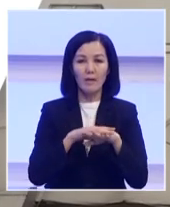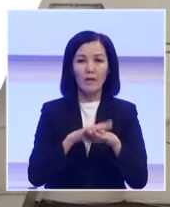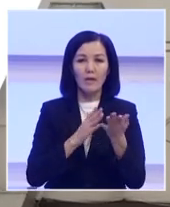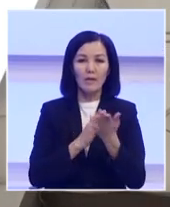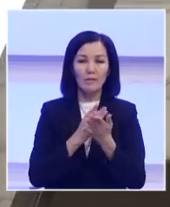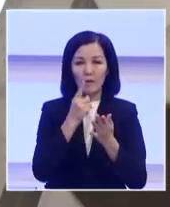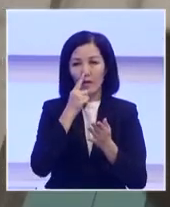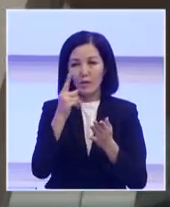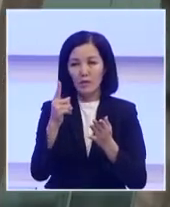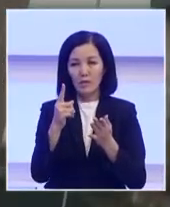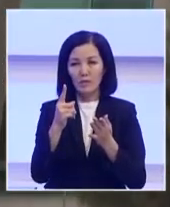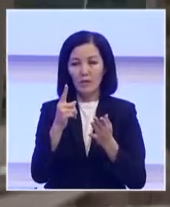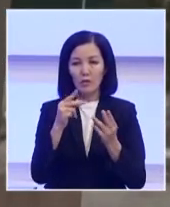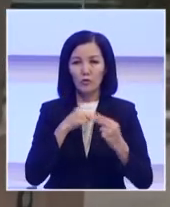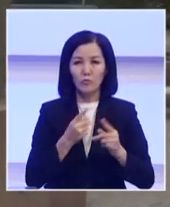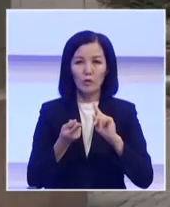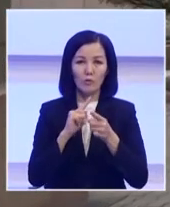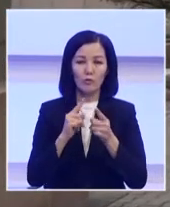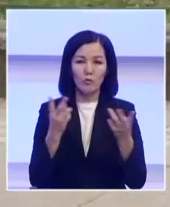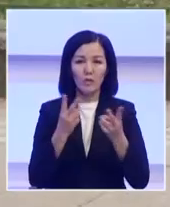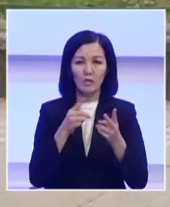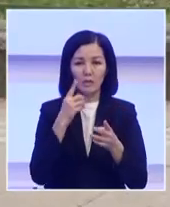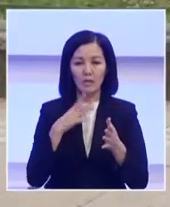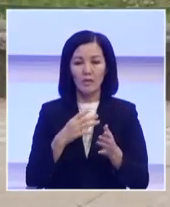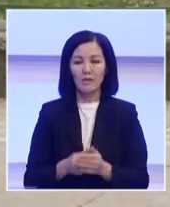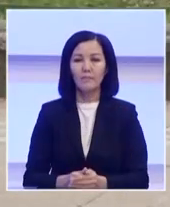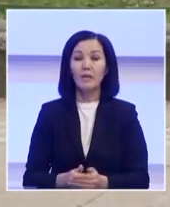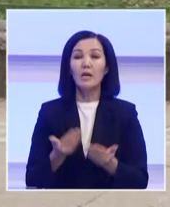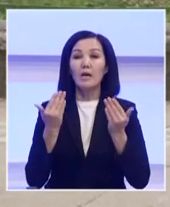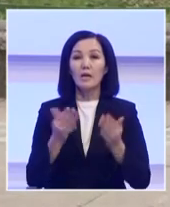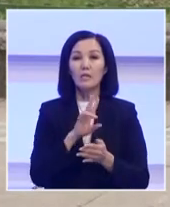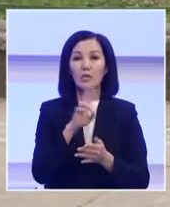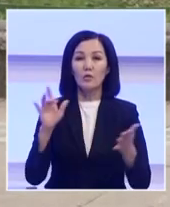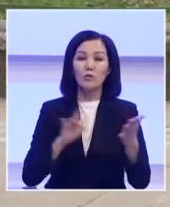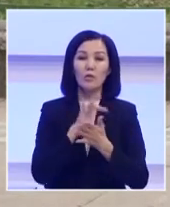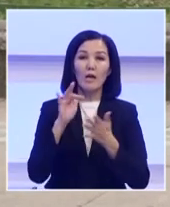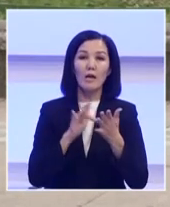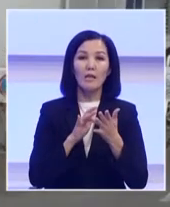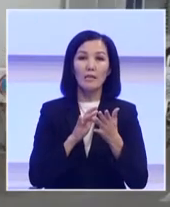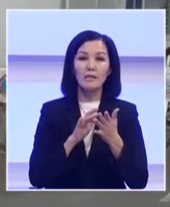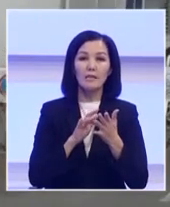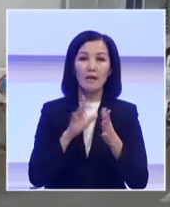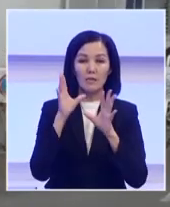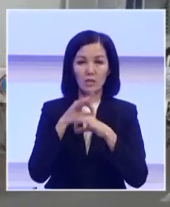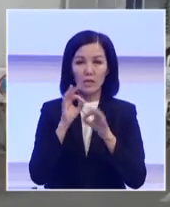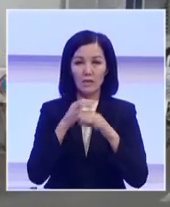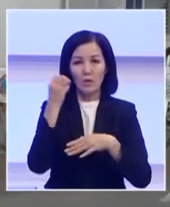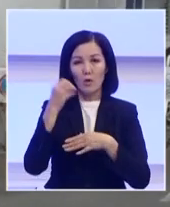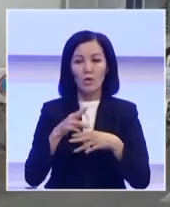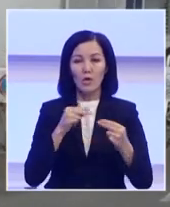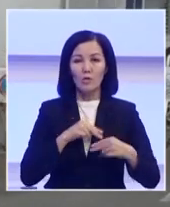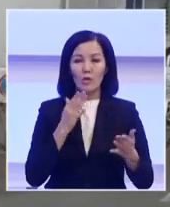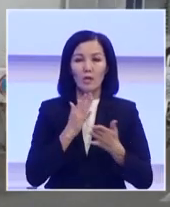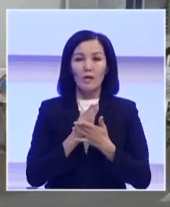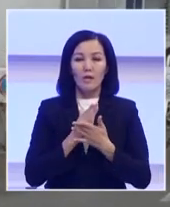істеу режиміне барынша көшіру қажет екенін айтты. Қазір Нұр-Сұлтанда аспан астында сынама тапсыратын жалғыз орталық жұмыс істеп